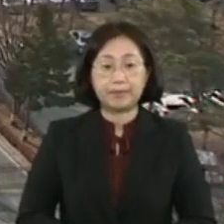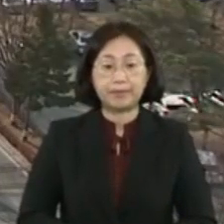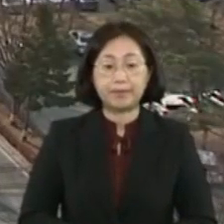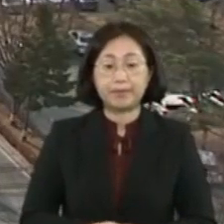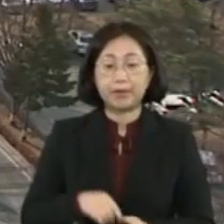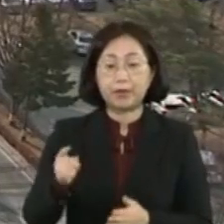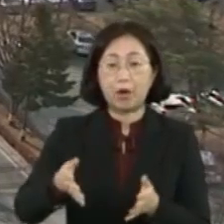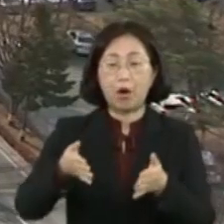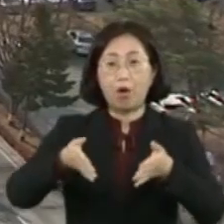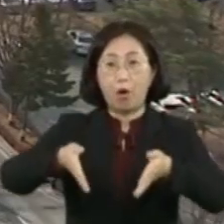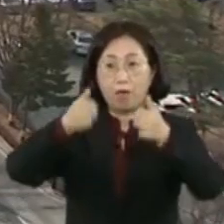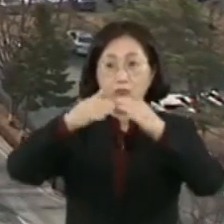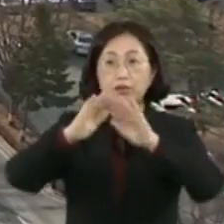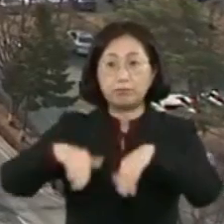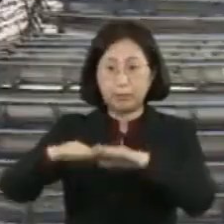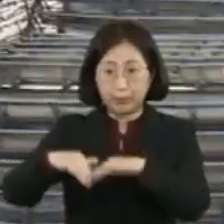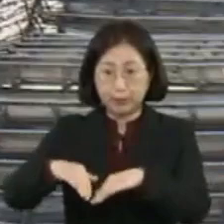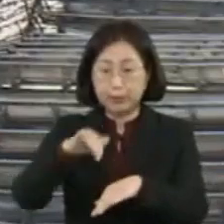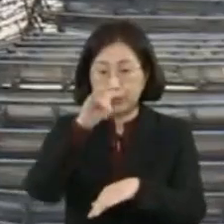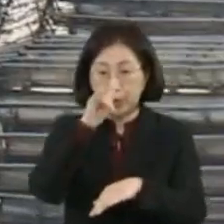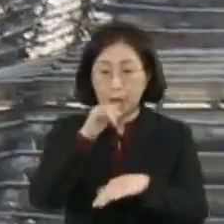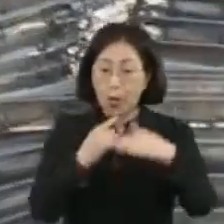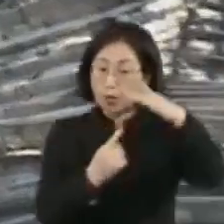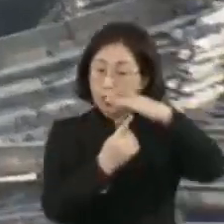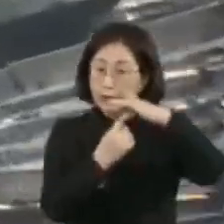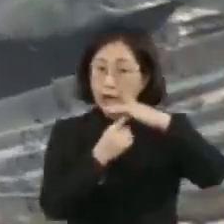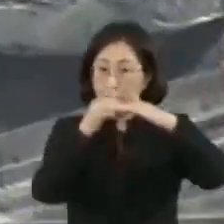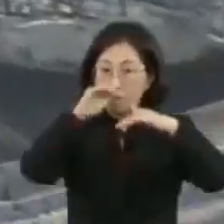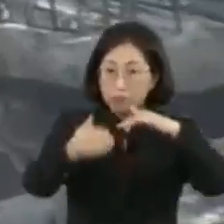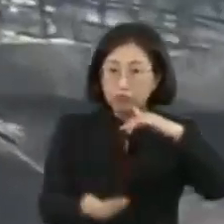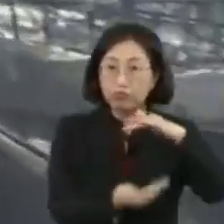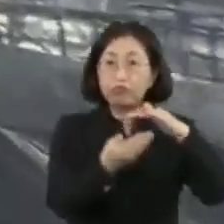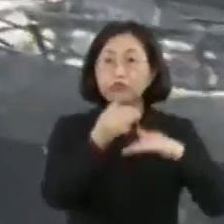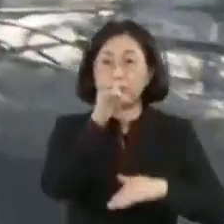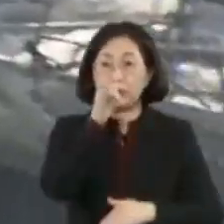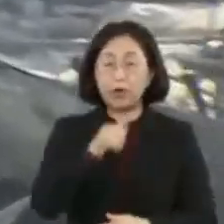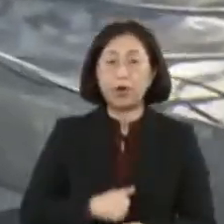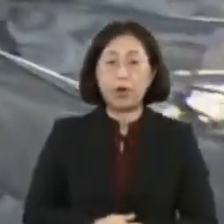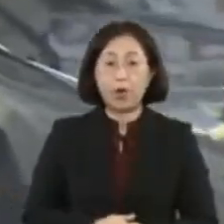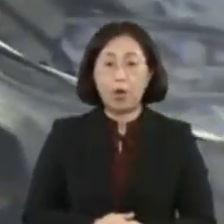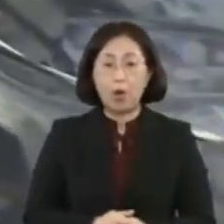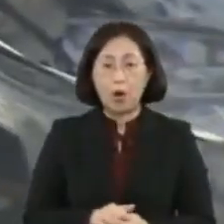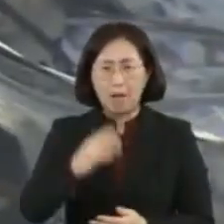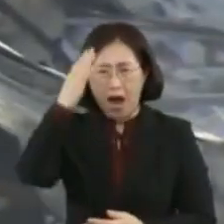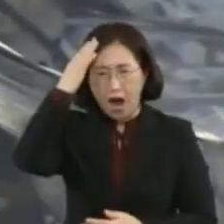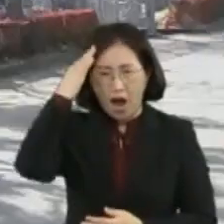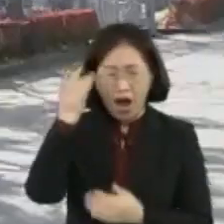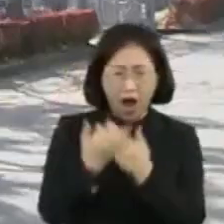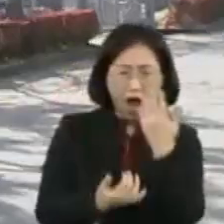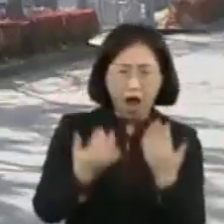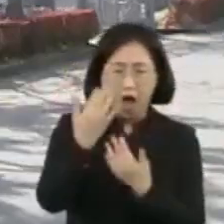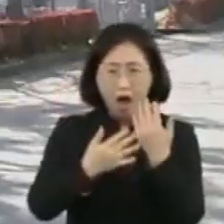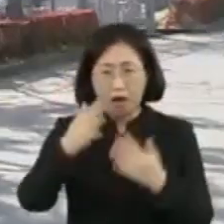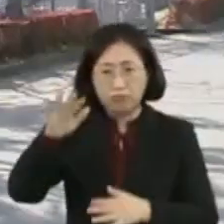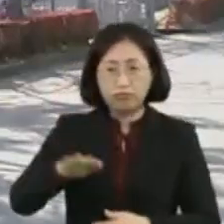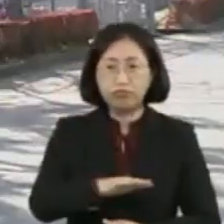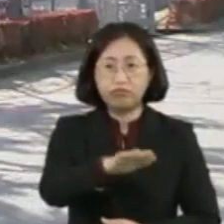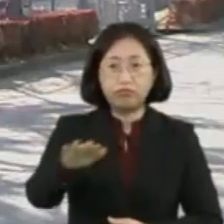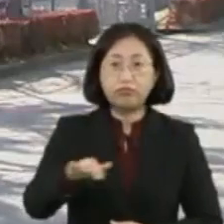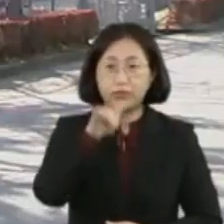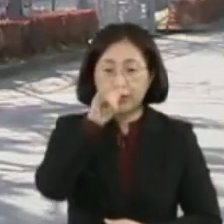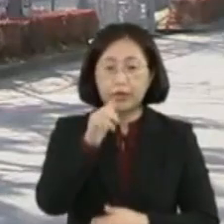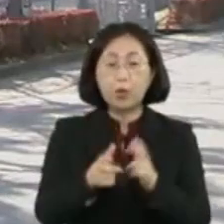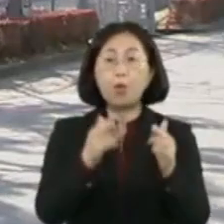건물 한쪽 면이 무너져 녹아내렸고 천장은 깊게 패여 있습니다. 한바탕 화마가 휩쓸고 간 귀뚜라미 보일러